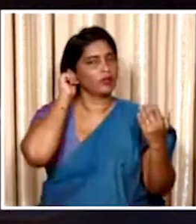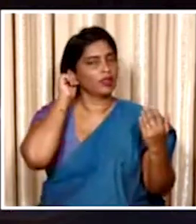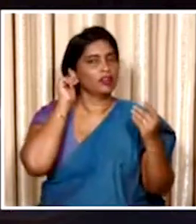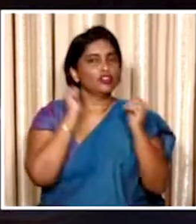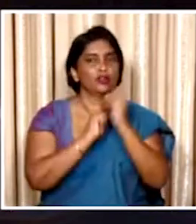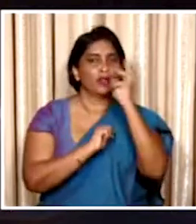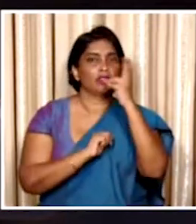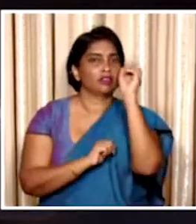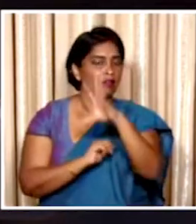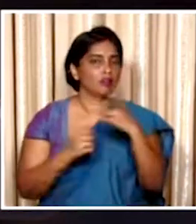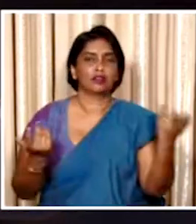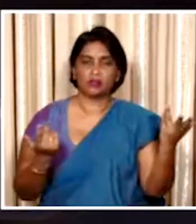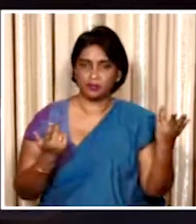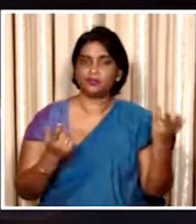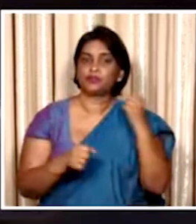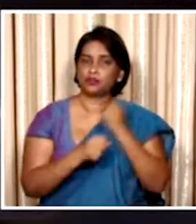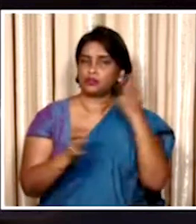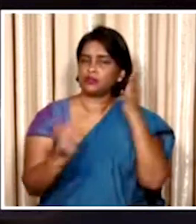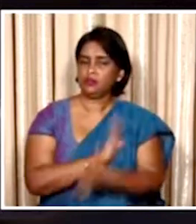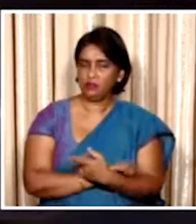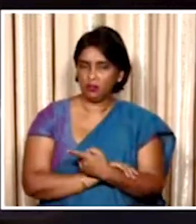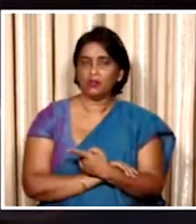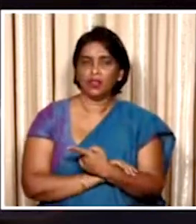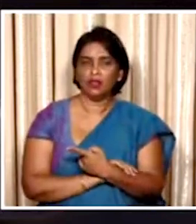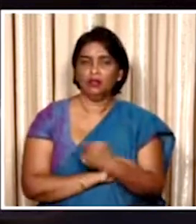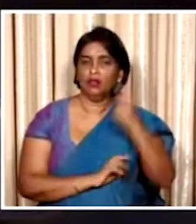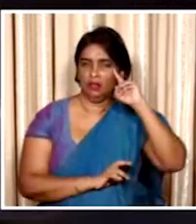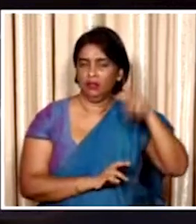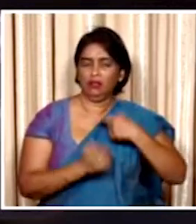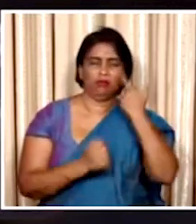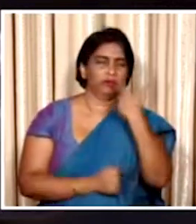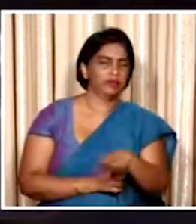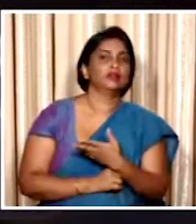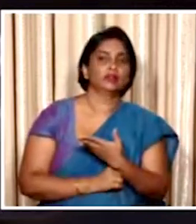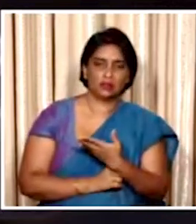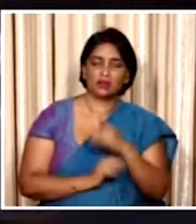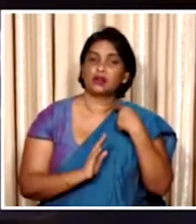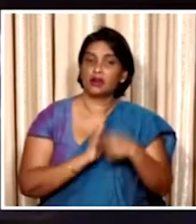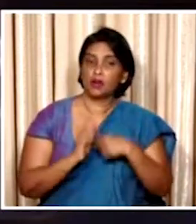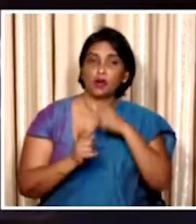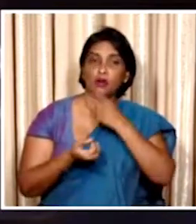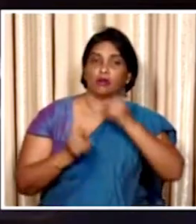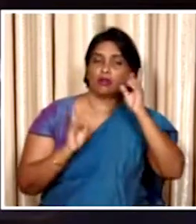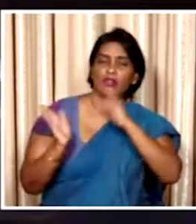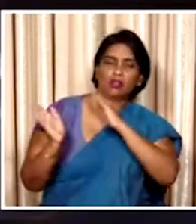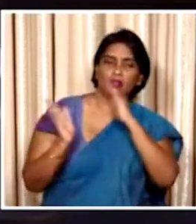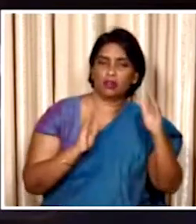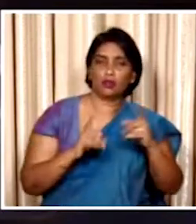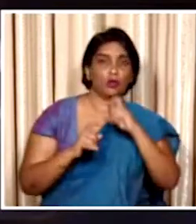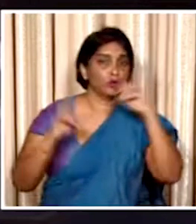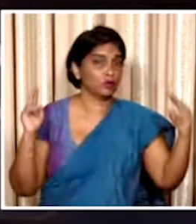ශේෂාධිකරණේ පුරප්පාඩු දෙක පුරවන්න නැතුව ඒකත් ආණ්ඩුවේ නොහැකියාව ආණ්ඩුවේ ඒක හිතාමතා නොසලකා තියෙන්නේ ඒ නිසා අපේ රටේ නඩු කල්යන්න විශේෂයෙන්